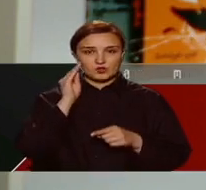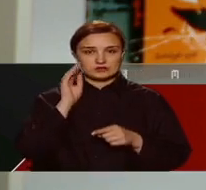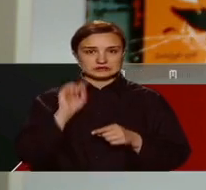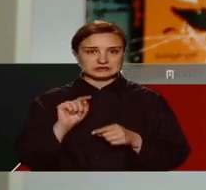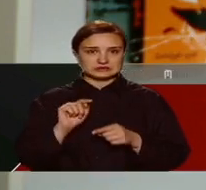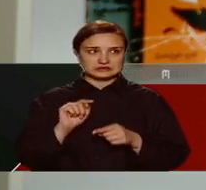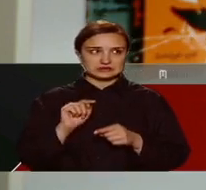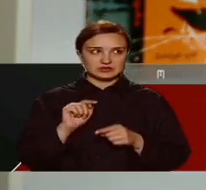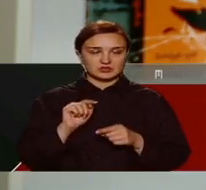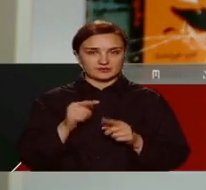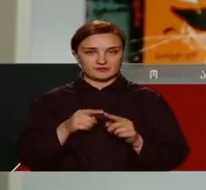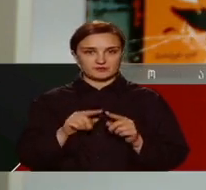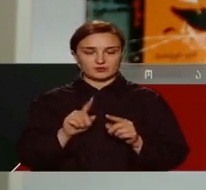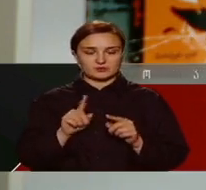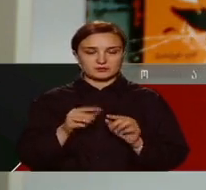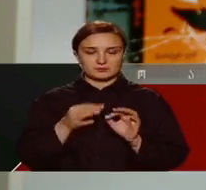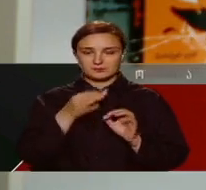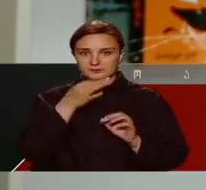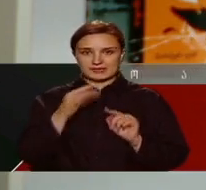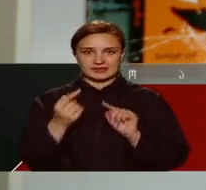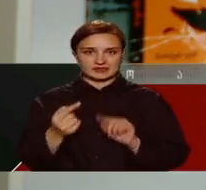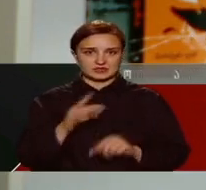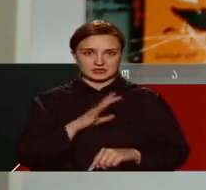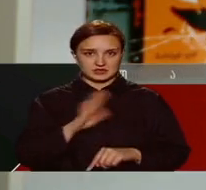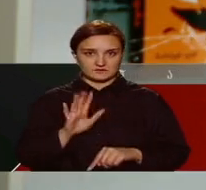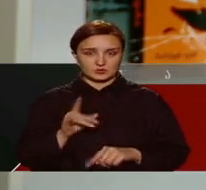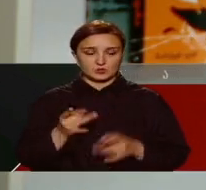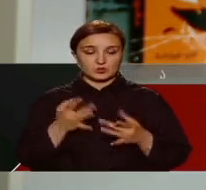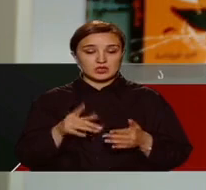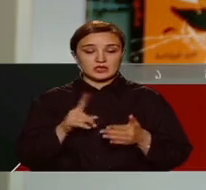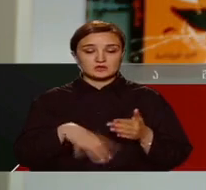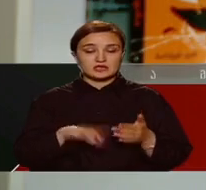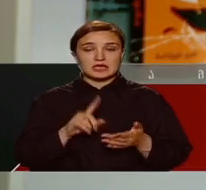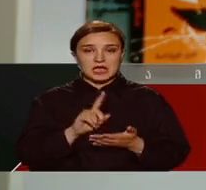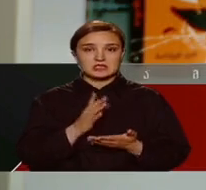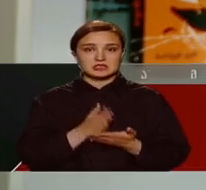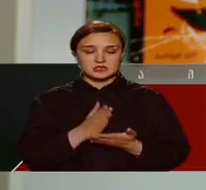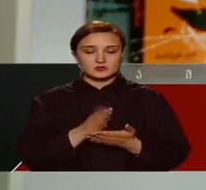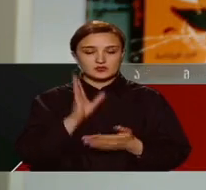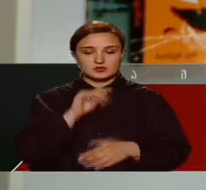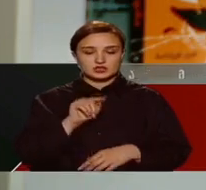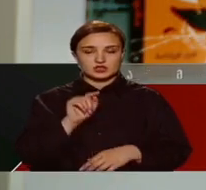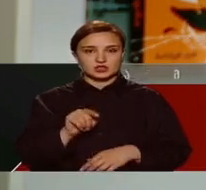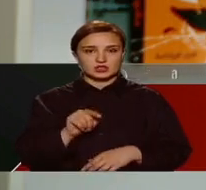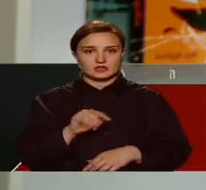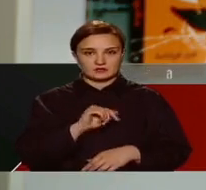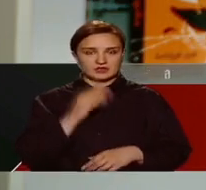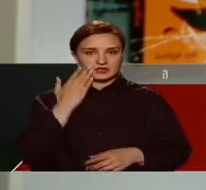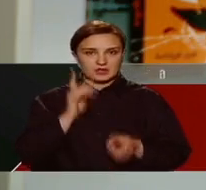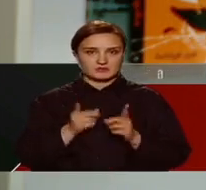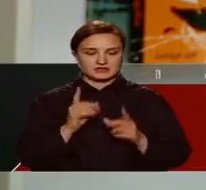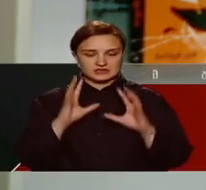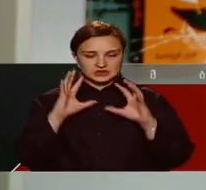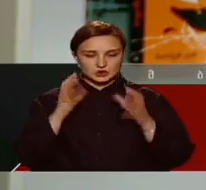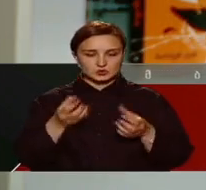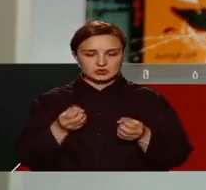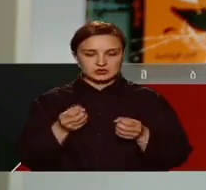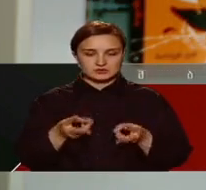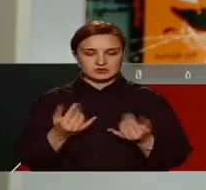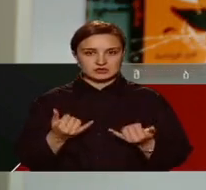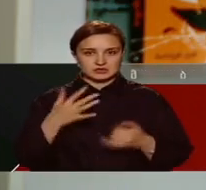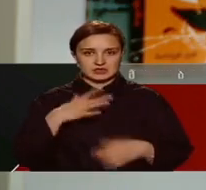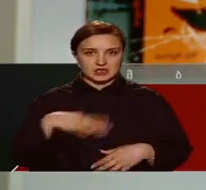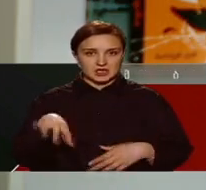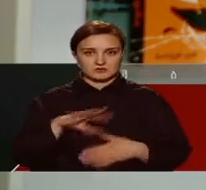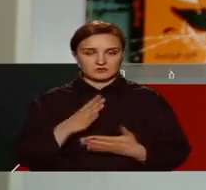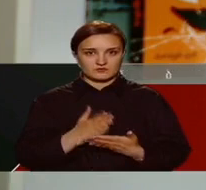მორალურობა ამორალურობასთან არ ქონდეს პრეტენზია. Უბრალოდ არ გვჯერა, ანუ რაღაცა არსებობს, როდესაც შენ ისეთ მართლა სერიოზულ საფრთხეს, როგორც ახლა საქართველოს